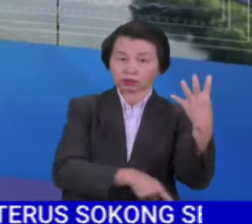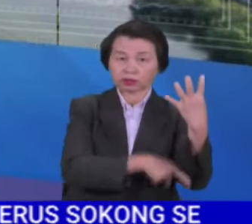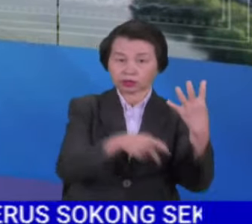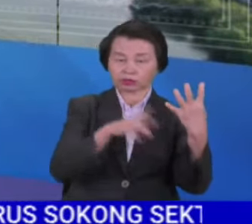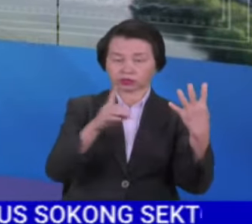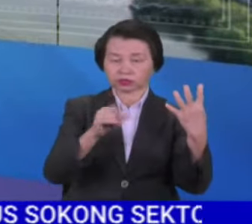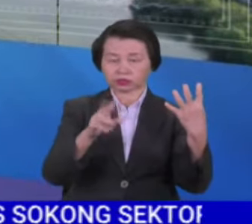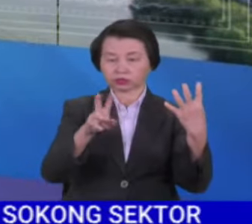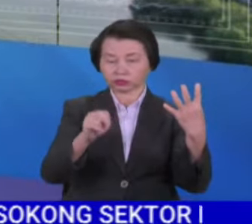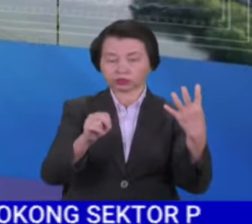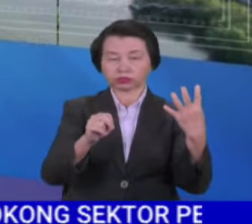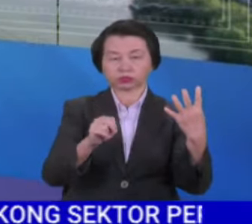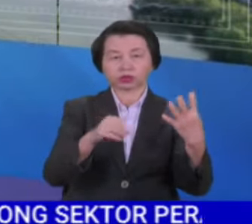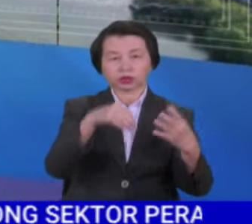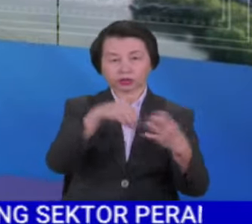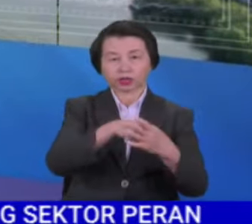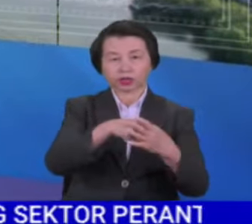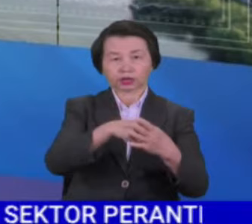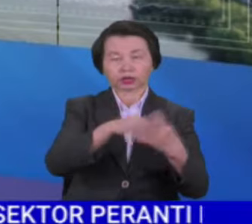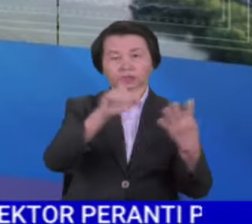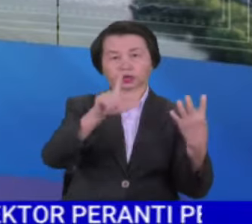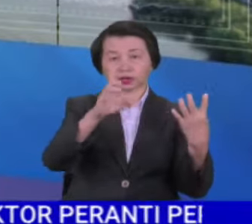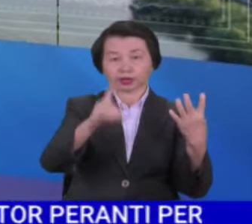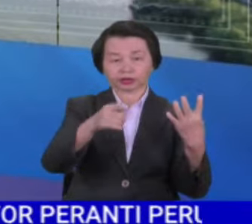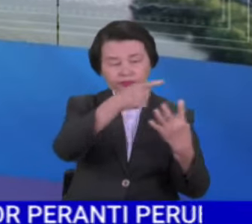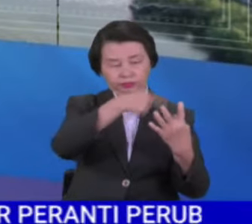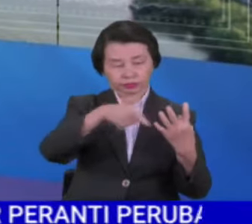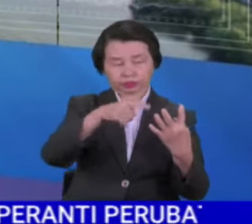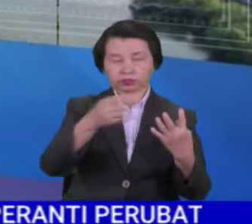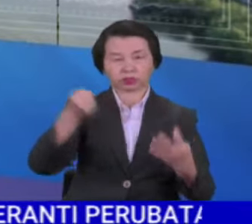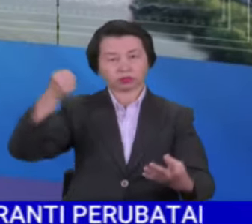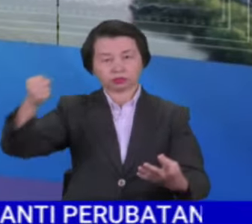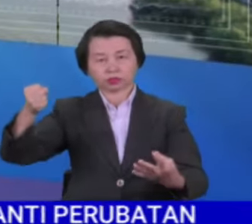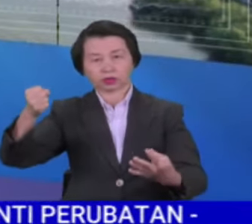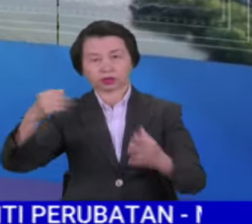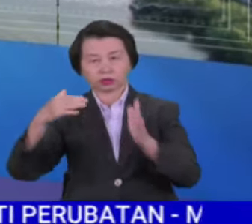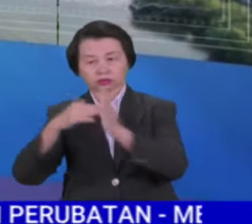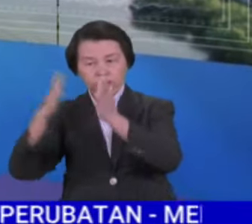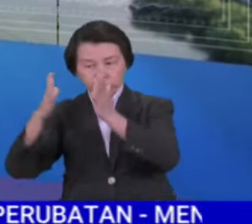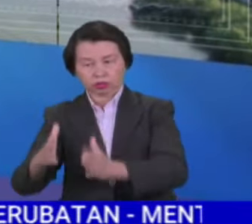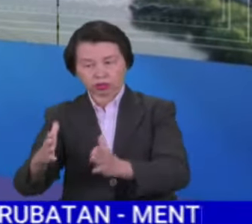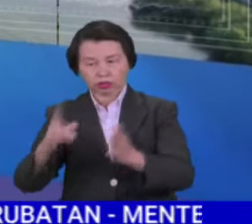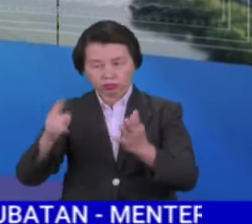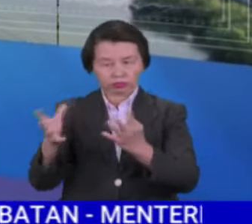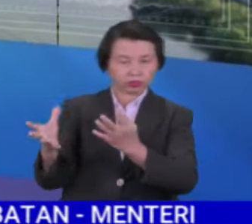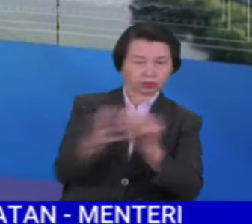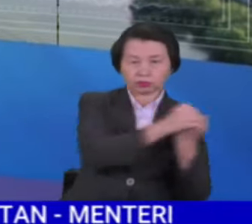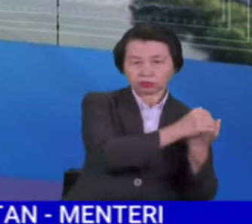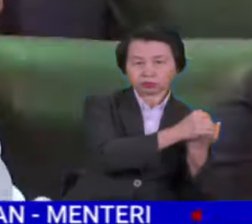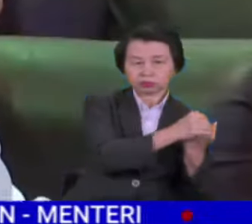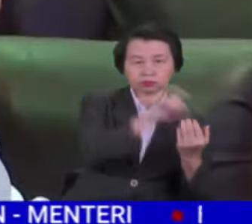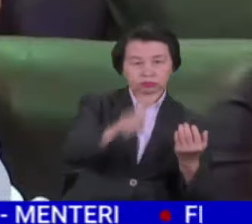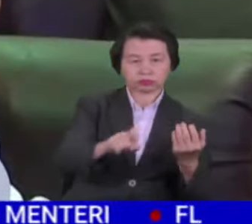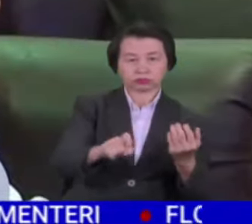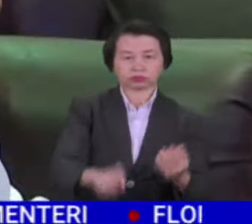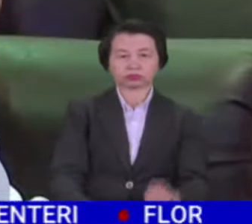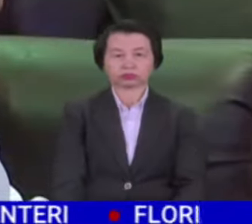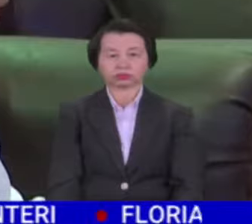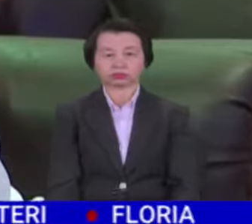kursi dewan undangan negeri hedon dalam paling ladatu yang kini dipegang oleh partai pembangkang juga perlu di menagih